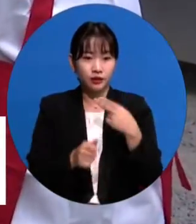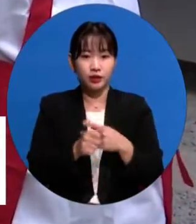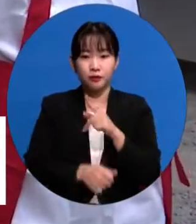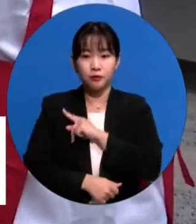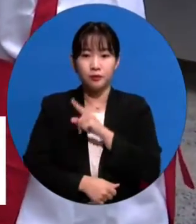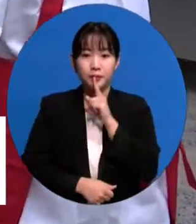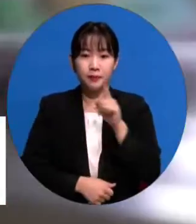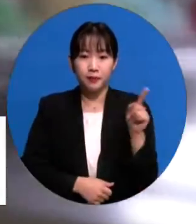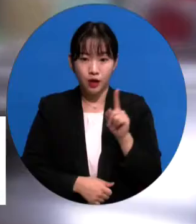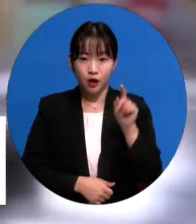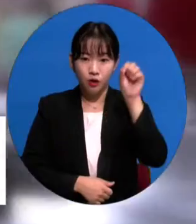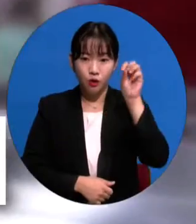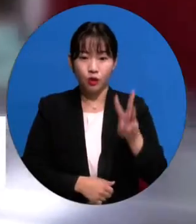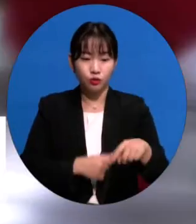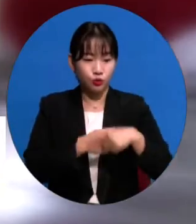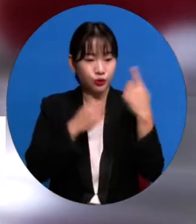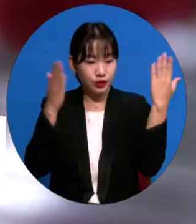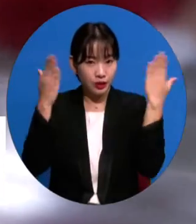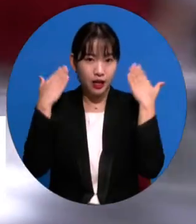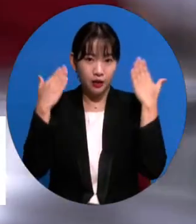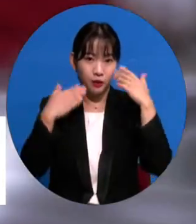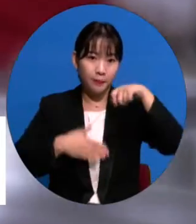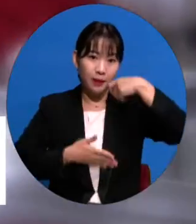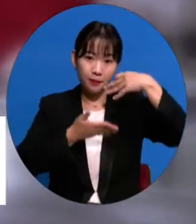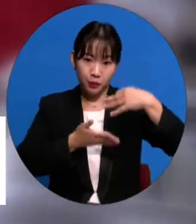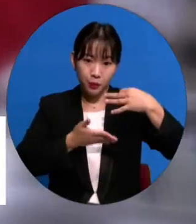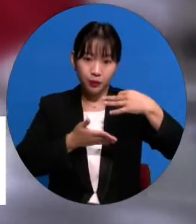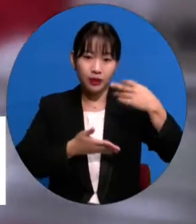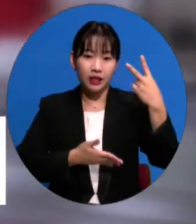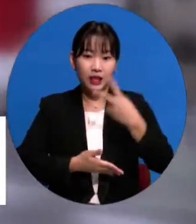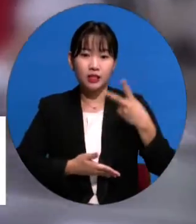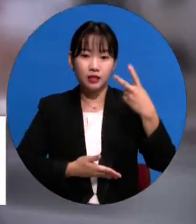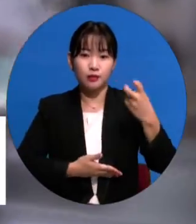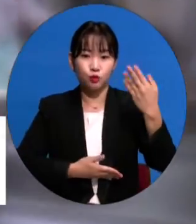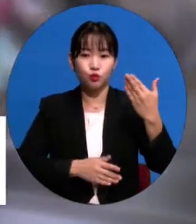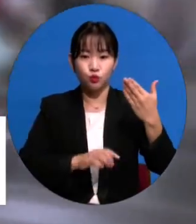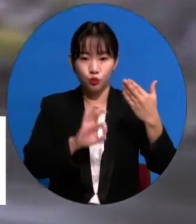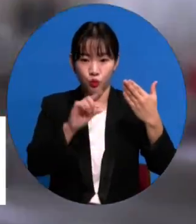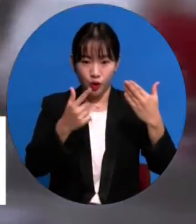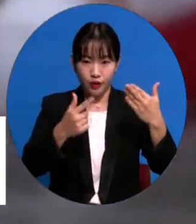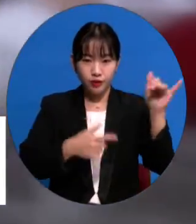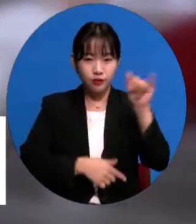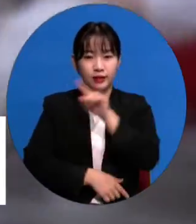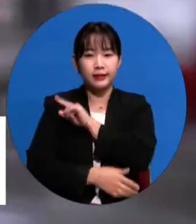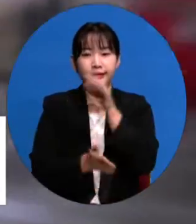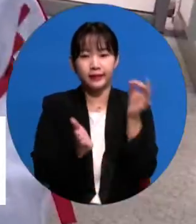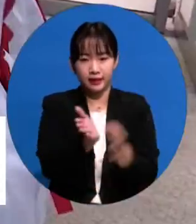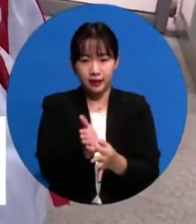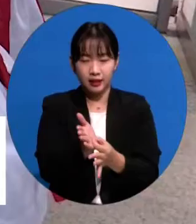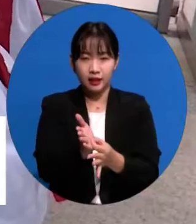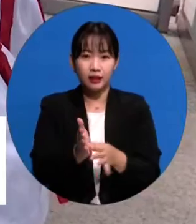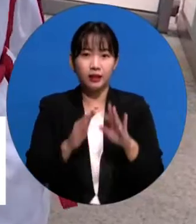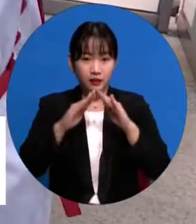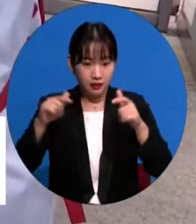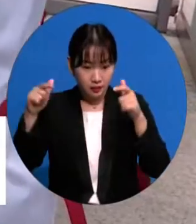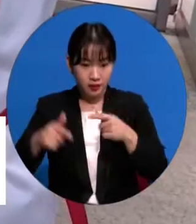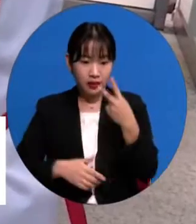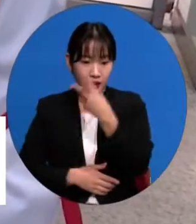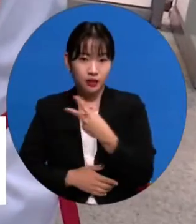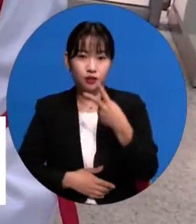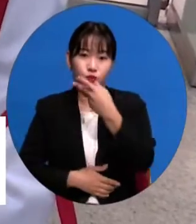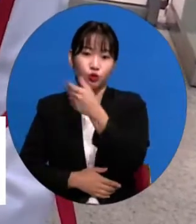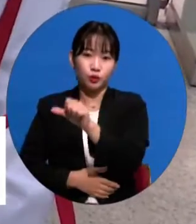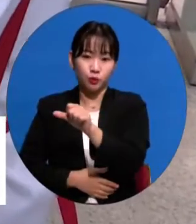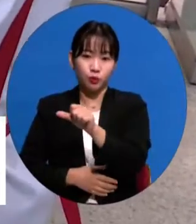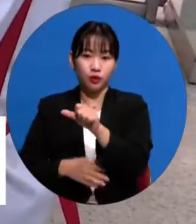노조에 따르면 광주 초등학교 급식비 단가는 2,029원으로 전국에서 가장 낮았고 전남은